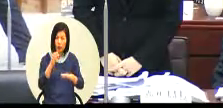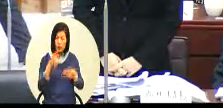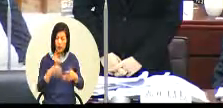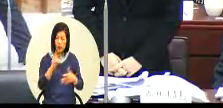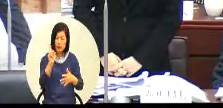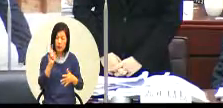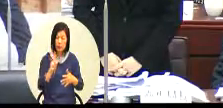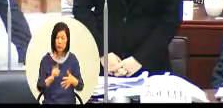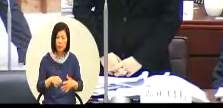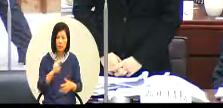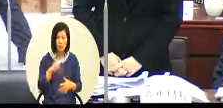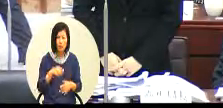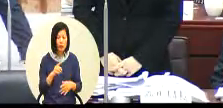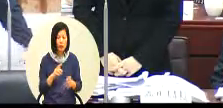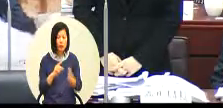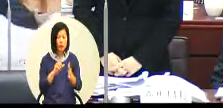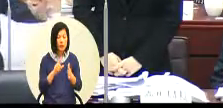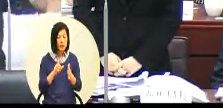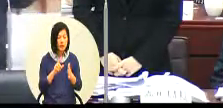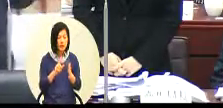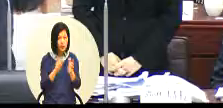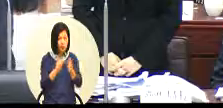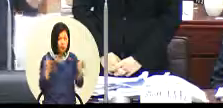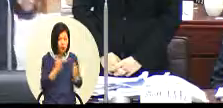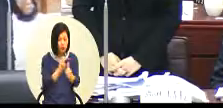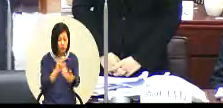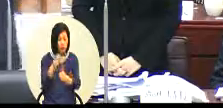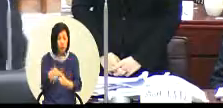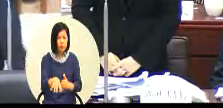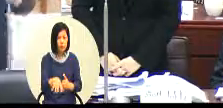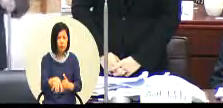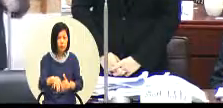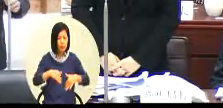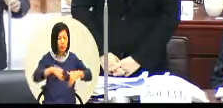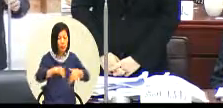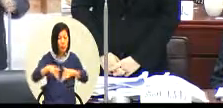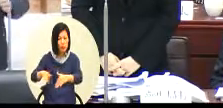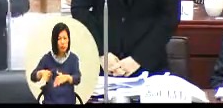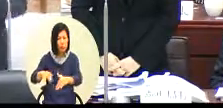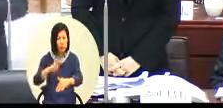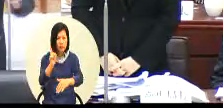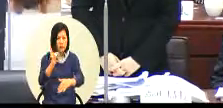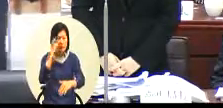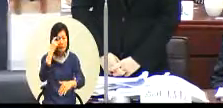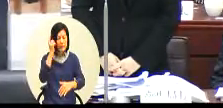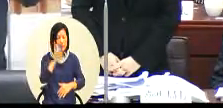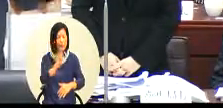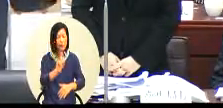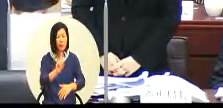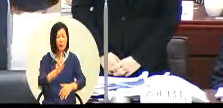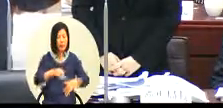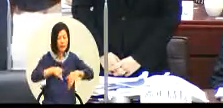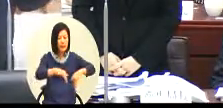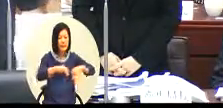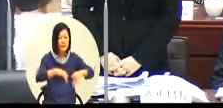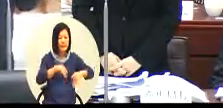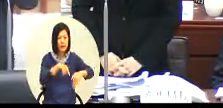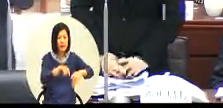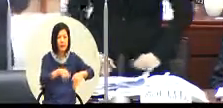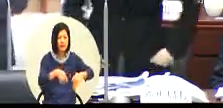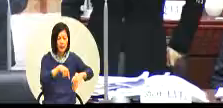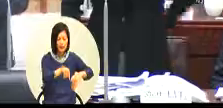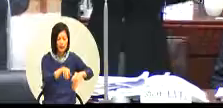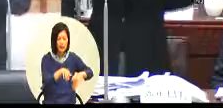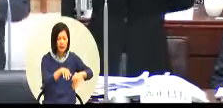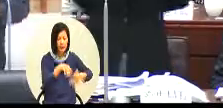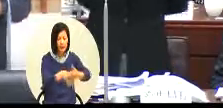就在我们的长照站，因为我们的巷弄，讲到巷弄是什么意思，就是我们巷子里面，我们希望